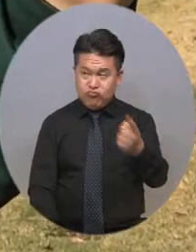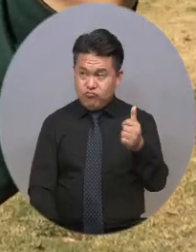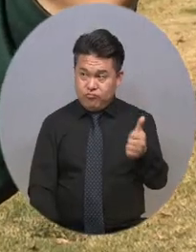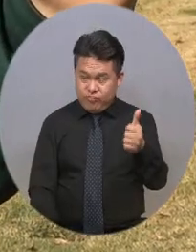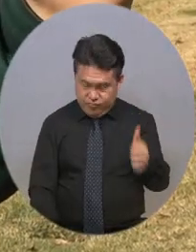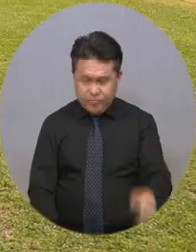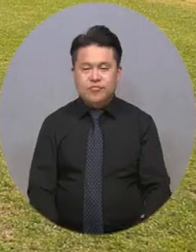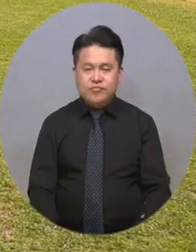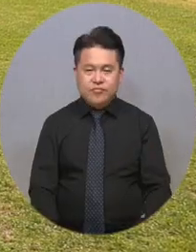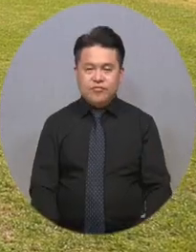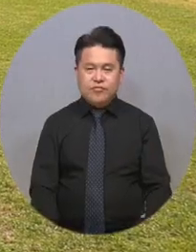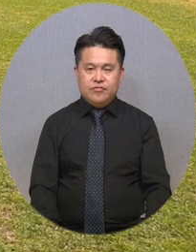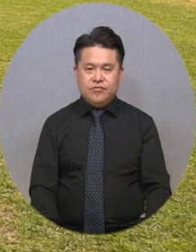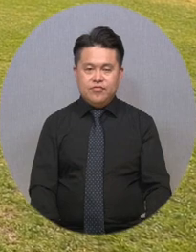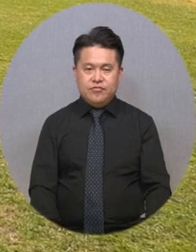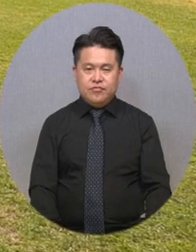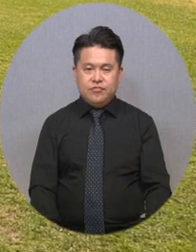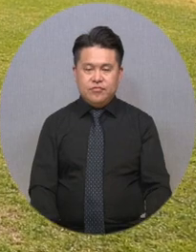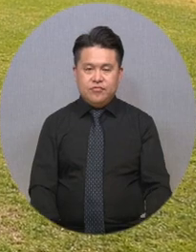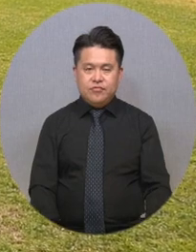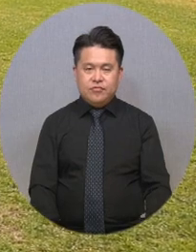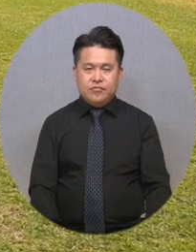나이스. 나이스. 됐다.